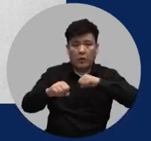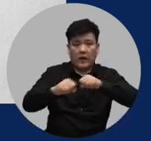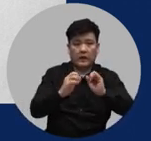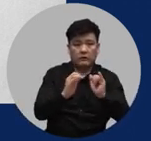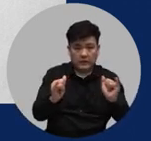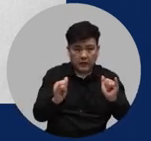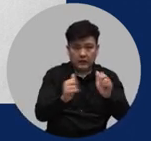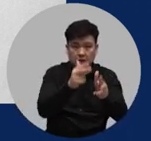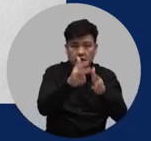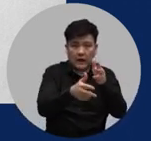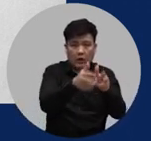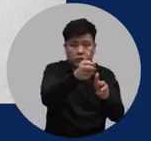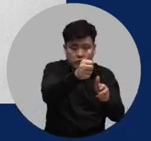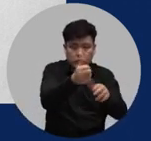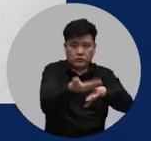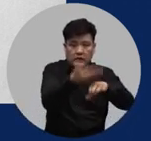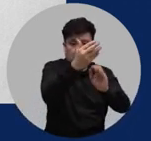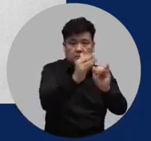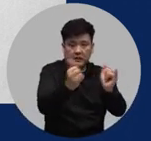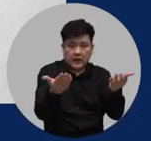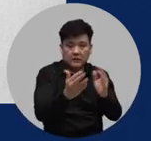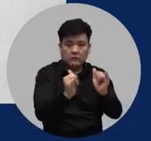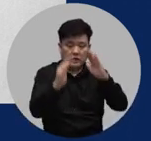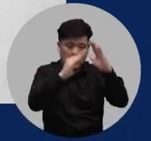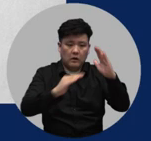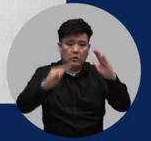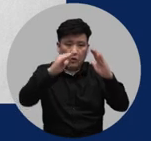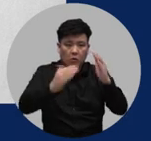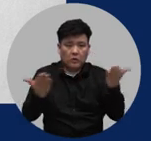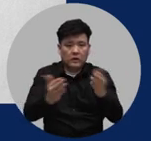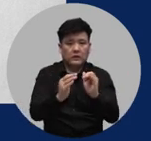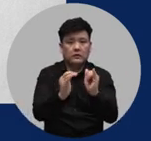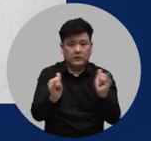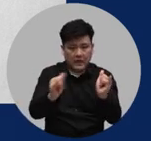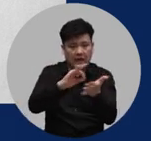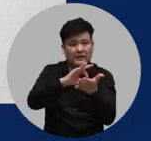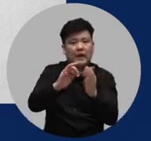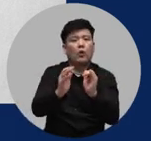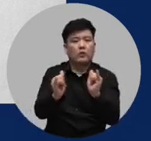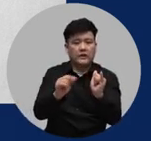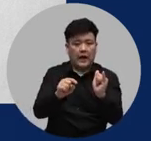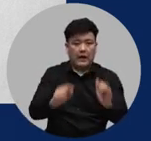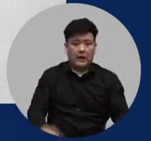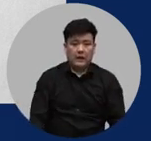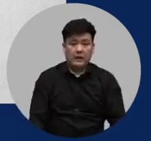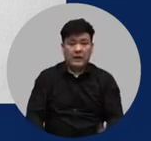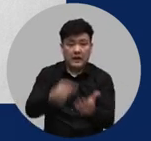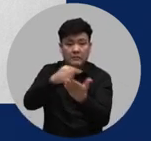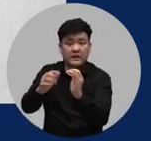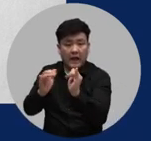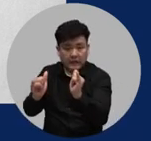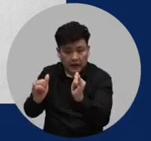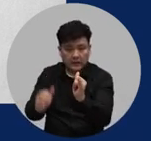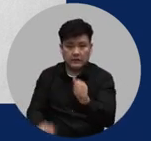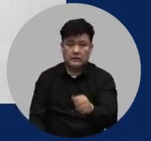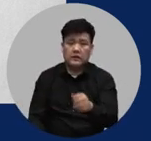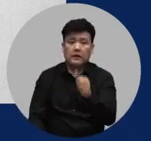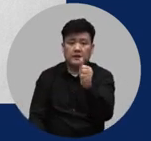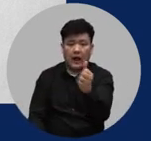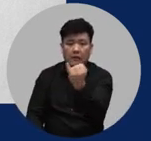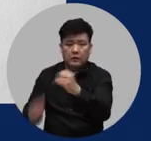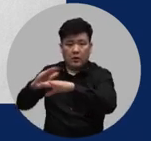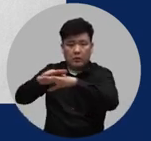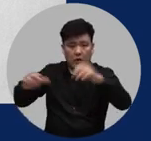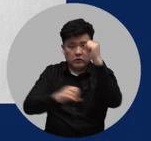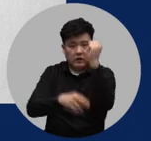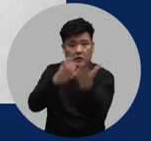사업주, 상급자, 근로자, 공공기관 종사자, 사용자이며 피해자는